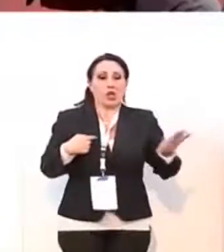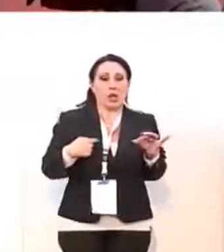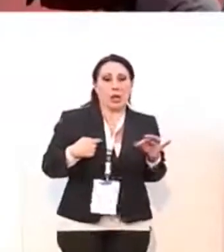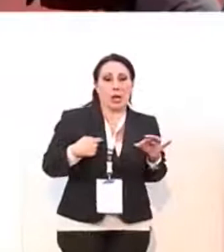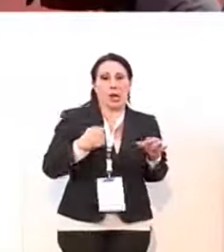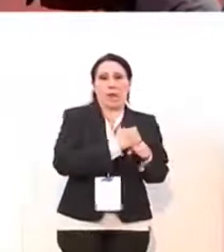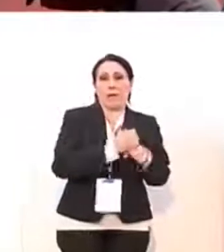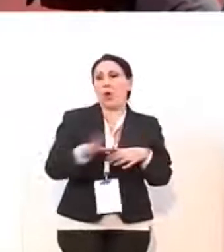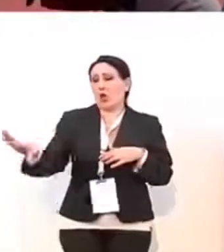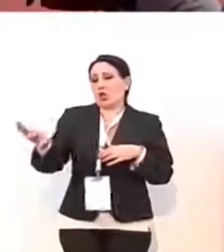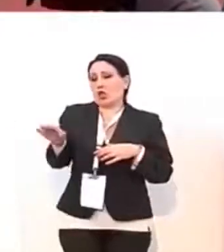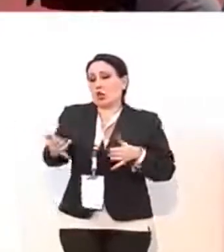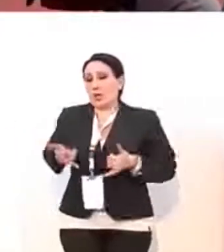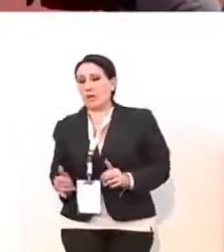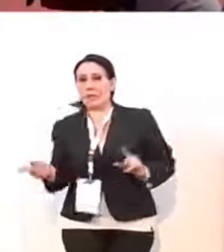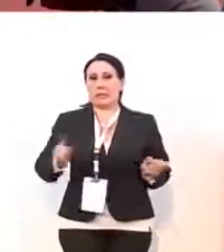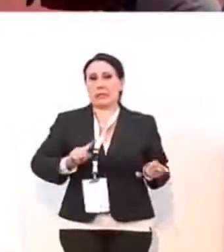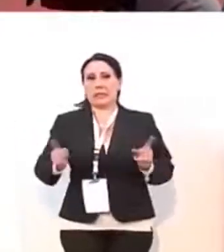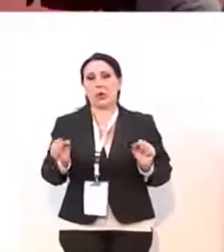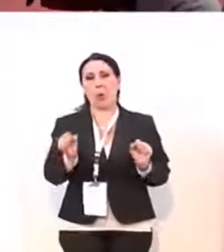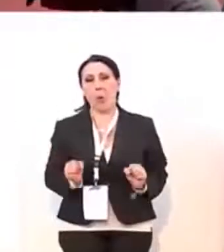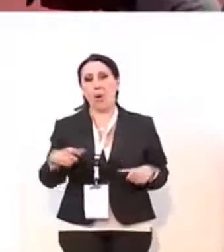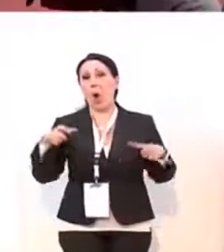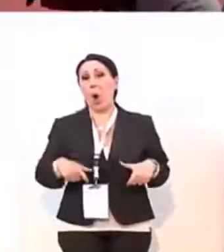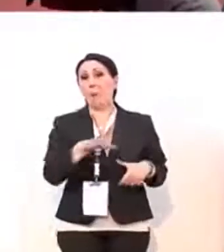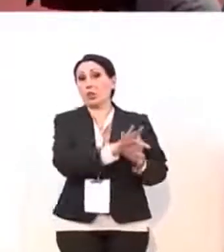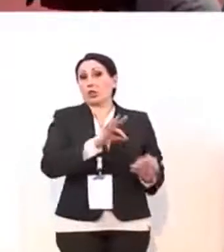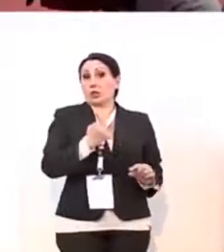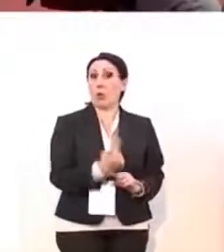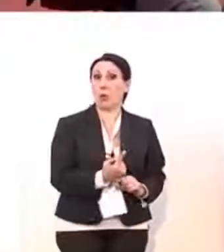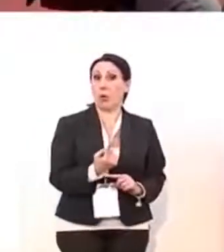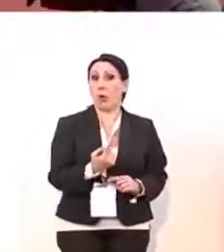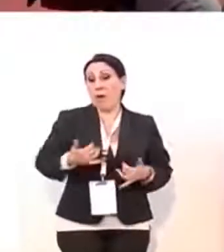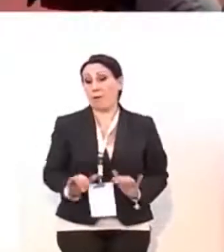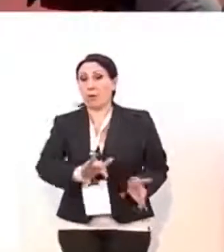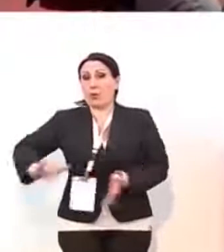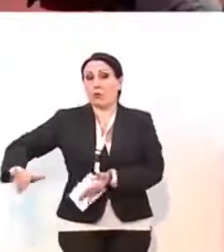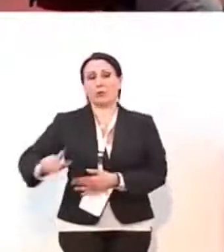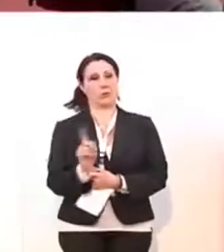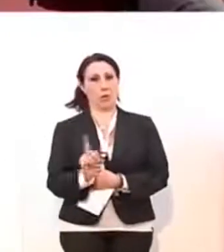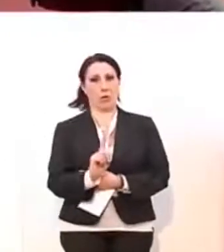lavorare, ma che possano continuare a lavorare, a fare carriera anche dopo che hanno deciso di fare un figlio.